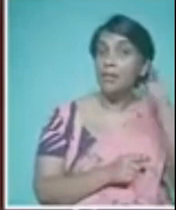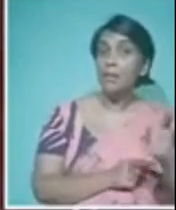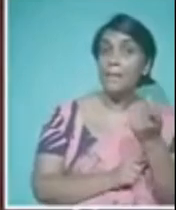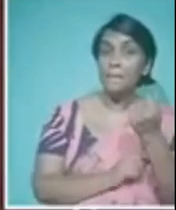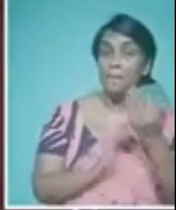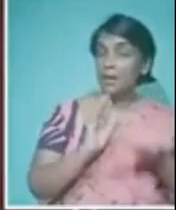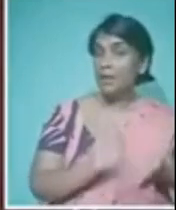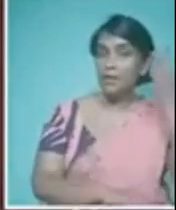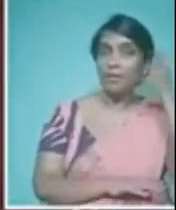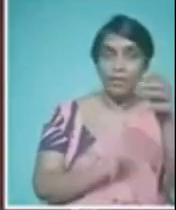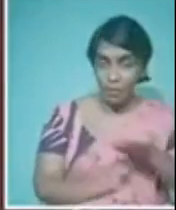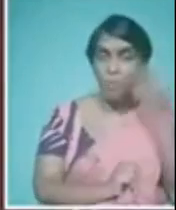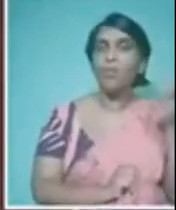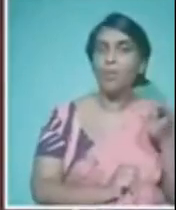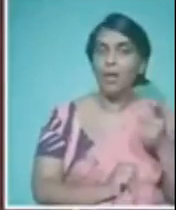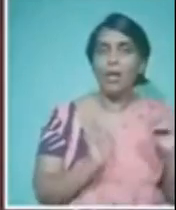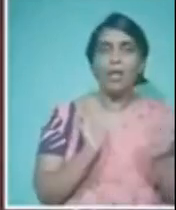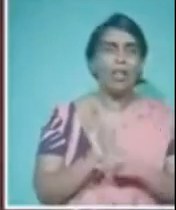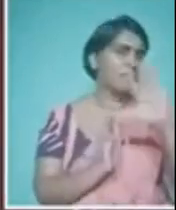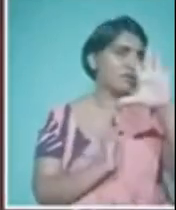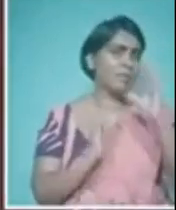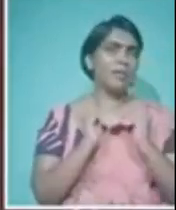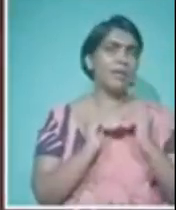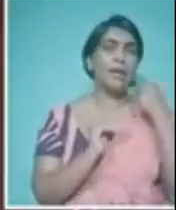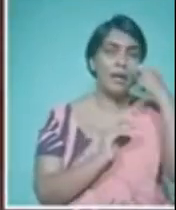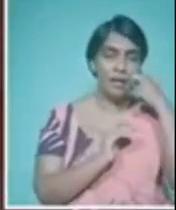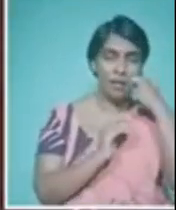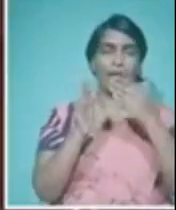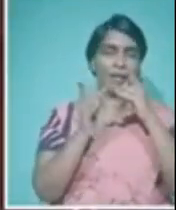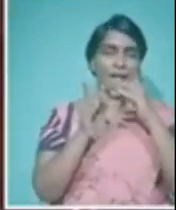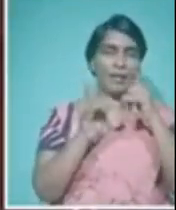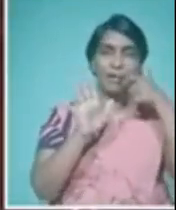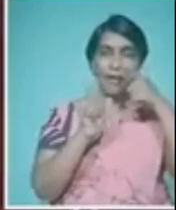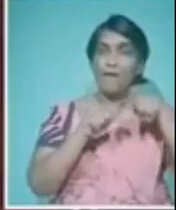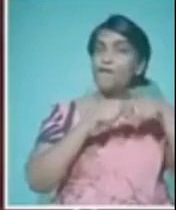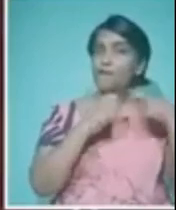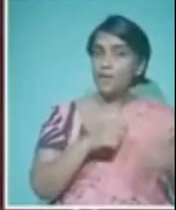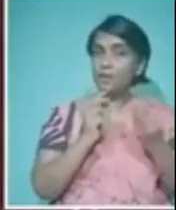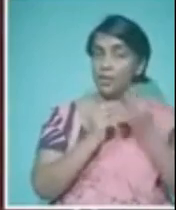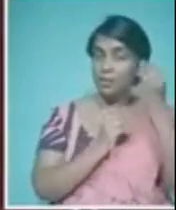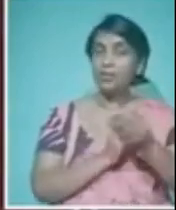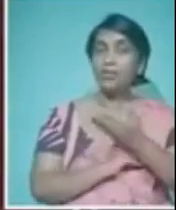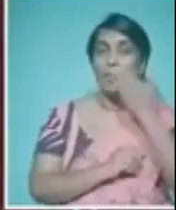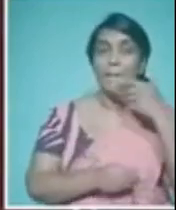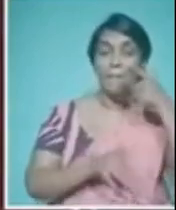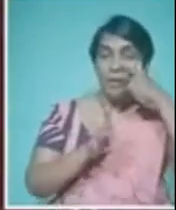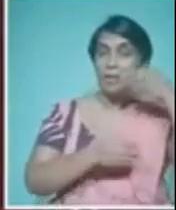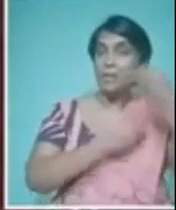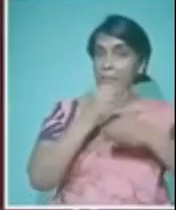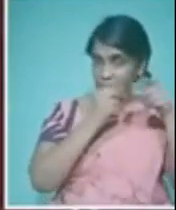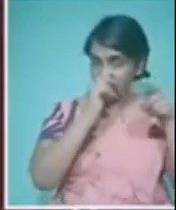ගාන ඉහළ දමන්න ඔබතුමාට පුළුවන් නම් ලක්ෂ 5ක් දක්වා ටෙලිනාට්‍යයක කොටසක පිරිවැය ලබා දෙන්න පුළුවන් නම්